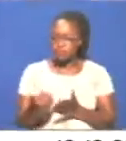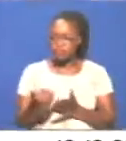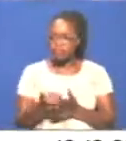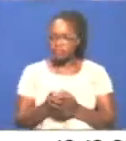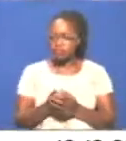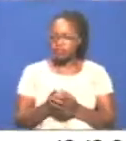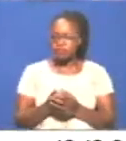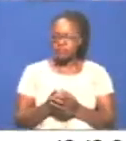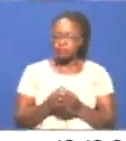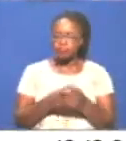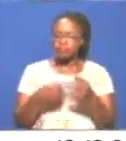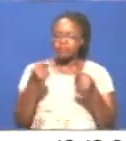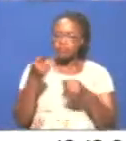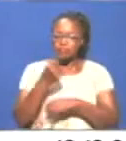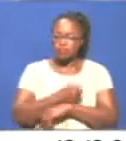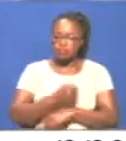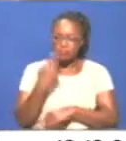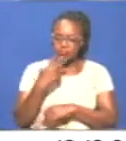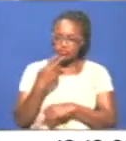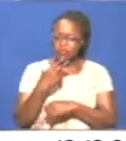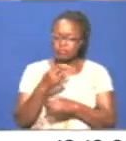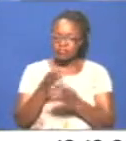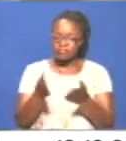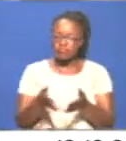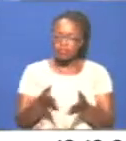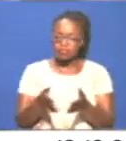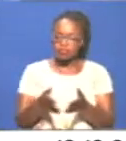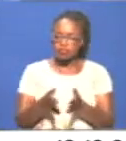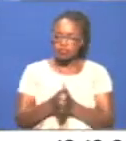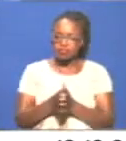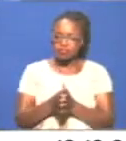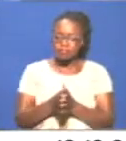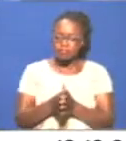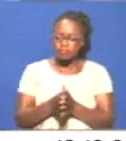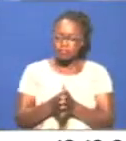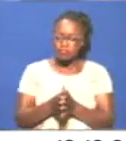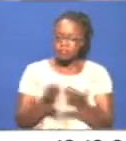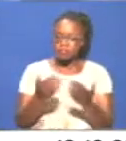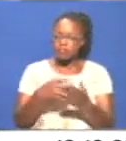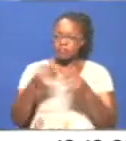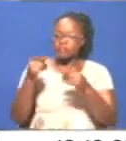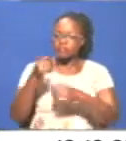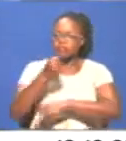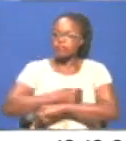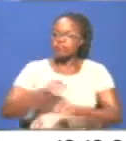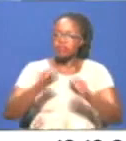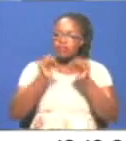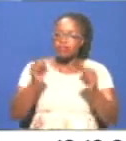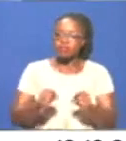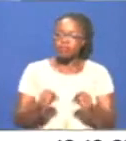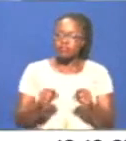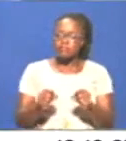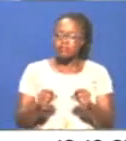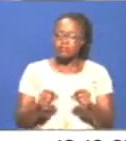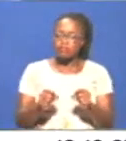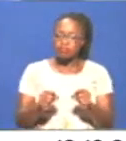a school for the prison. The children from the prison can go into the school systems as a primary, secondary